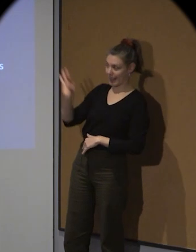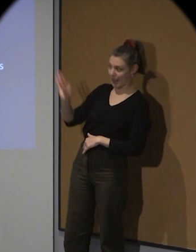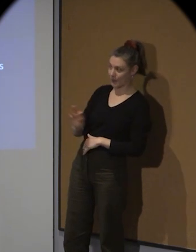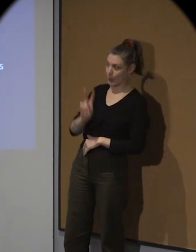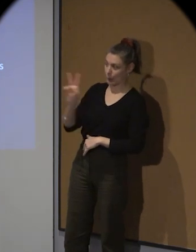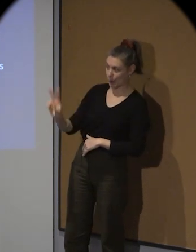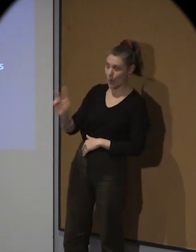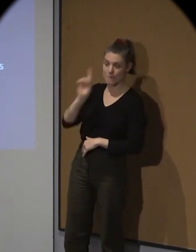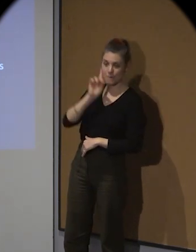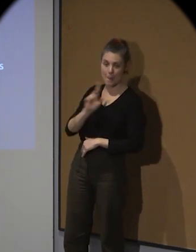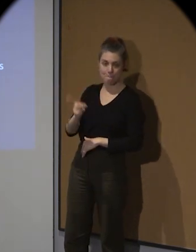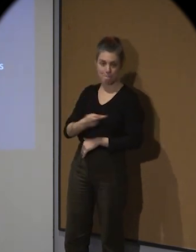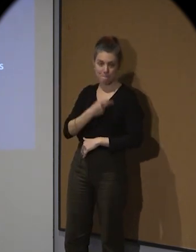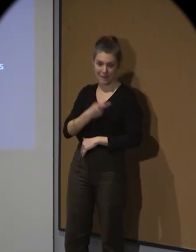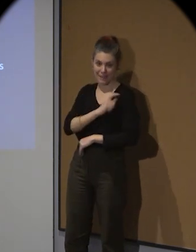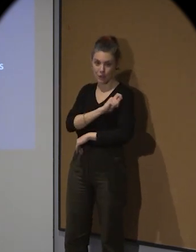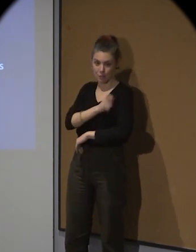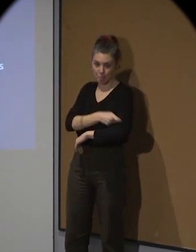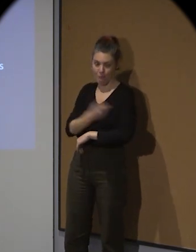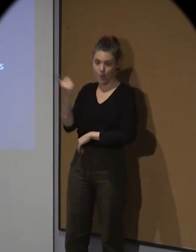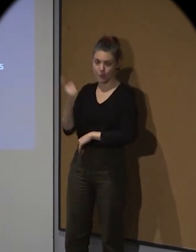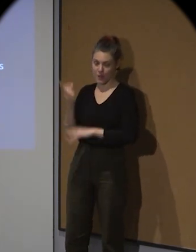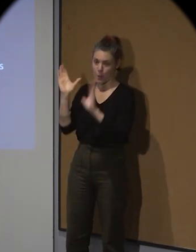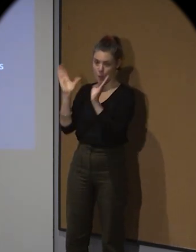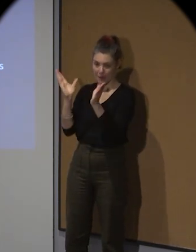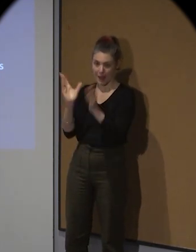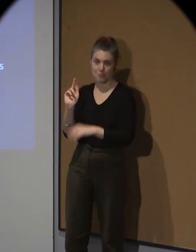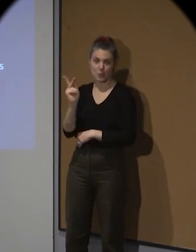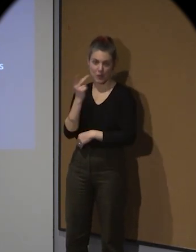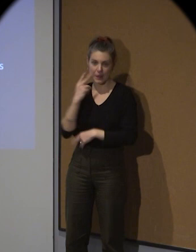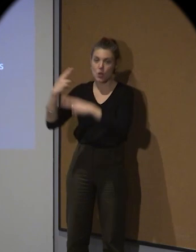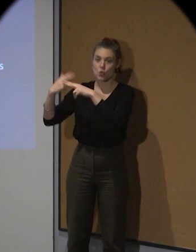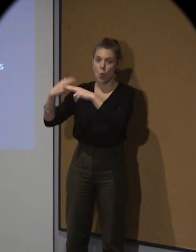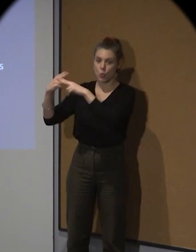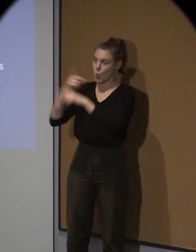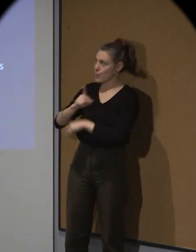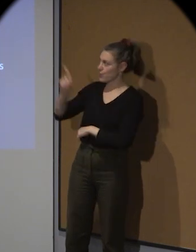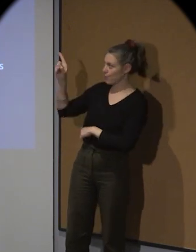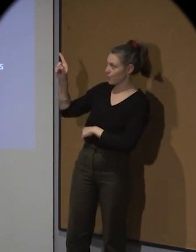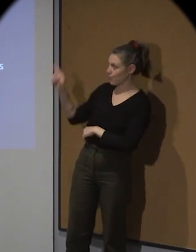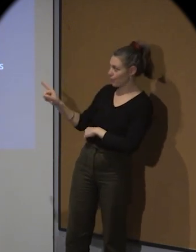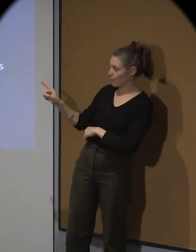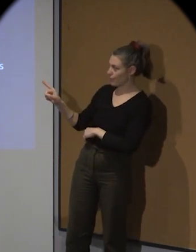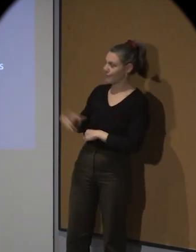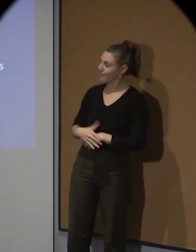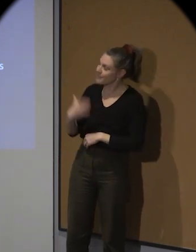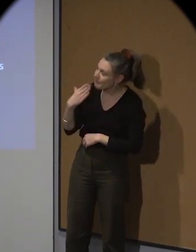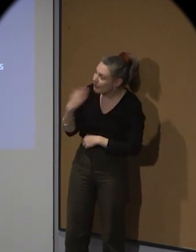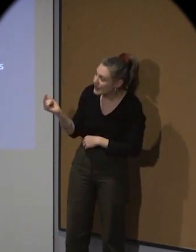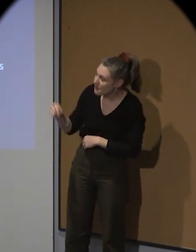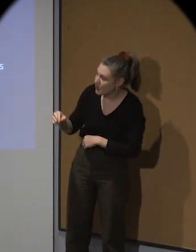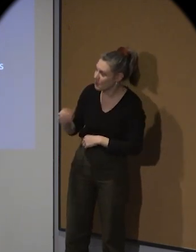et Dr Laurence Mille et Marie Guillemot-Léquipé. Merci d'être là,